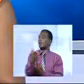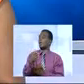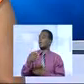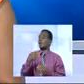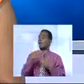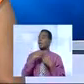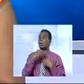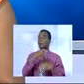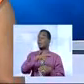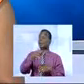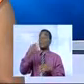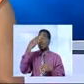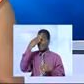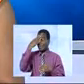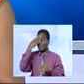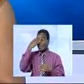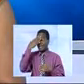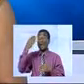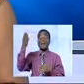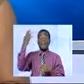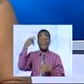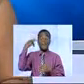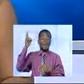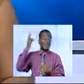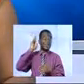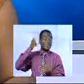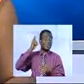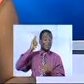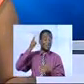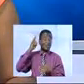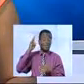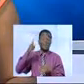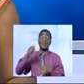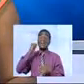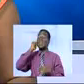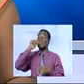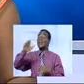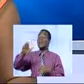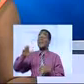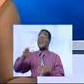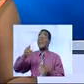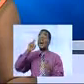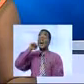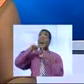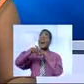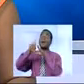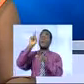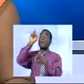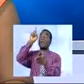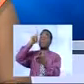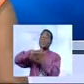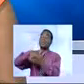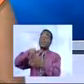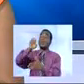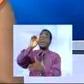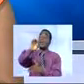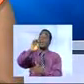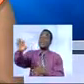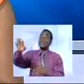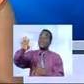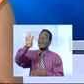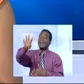de combativité et de détermination. En décembre 1949, des femmes dont les